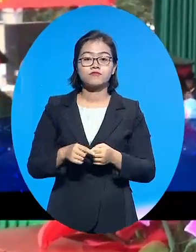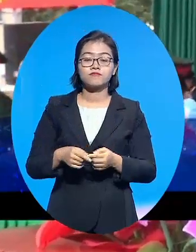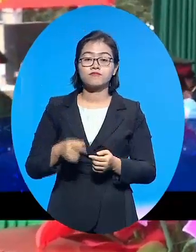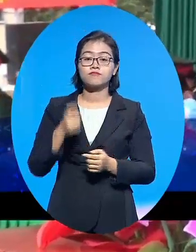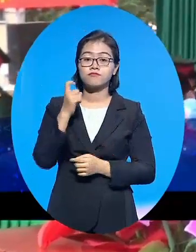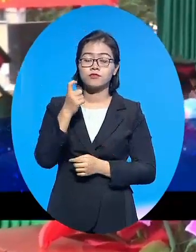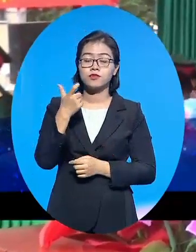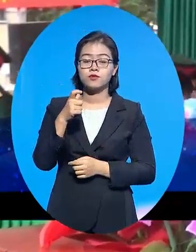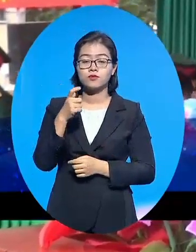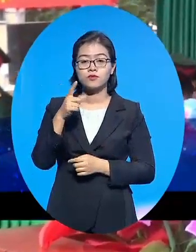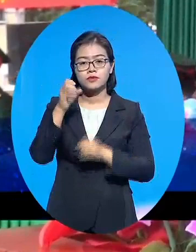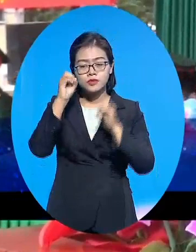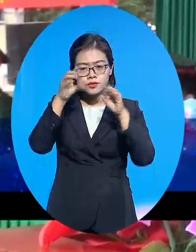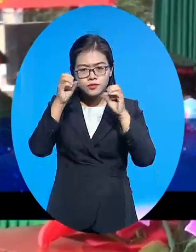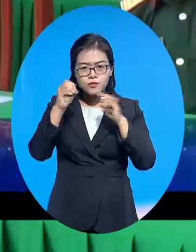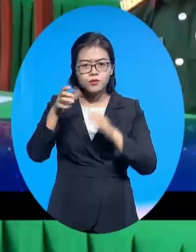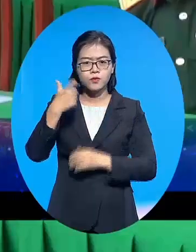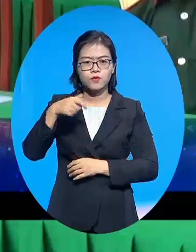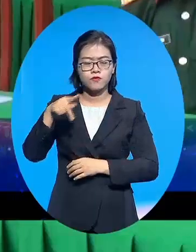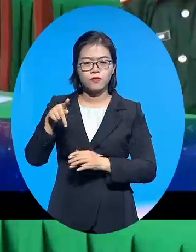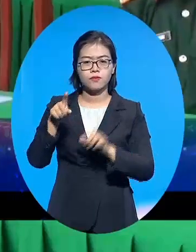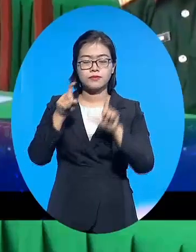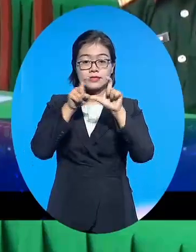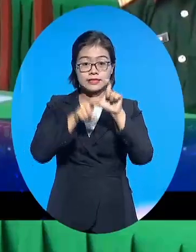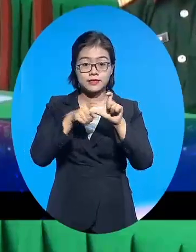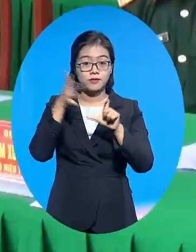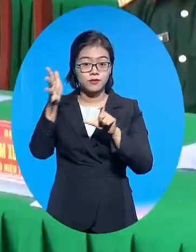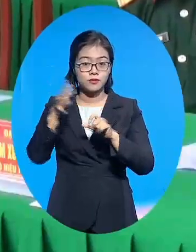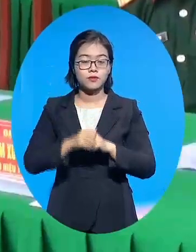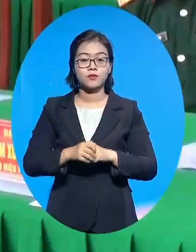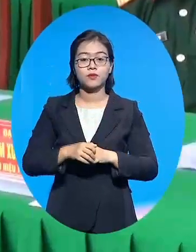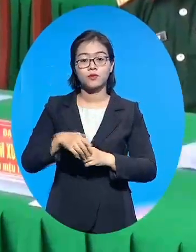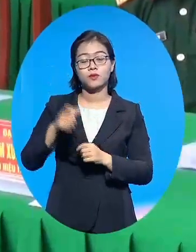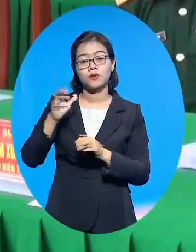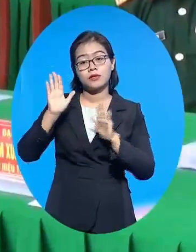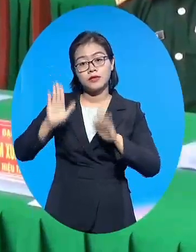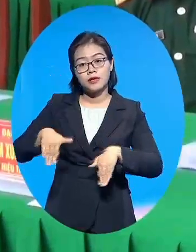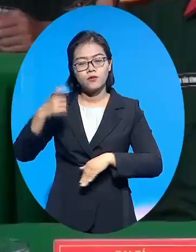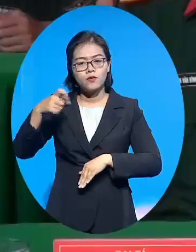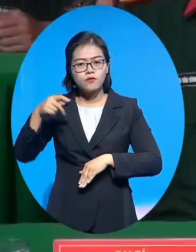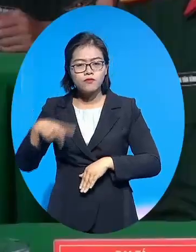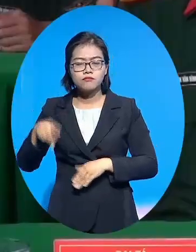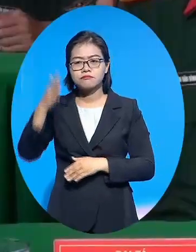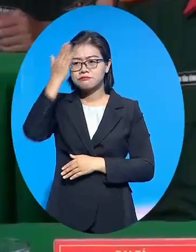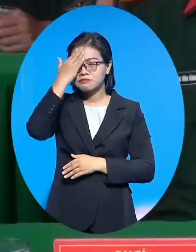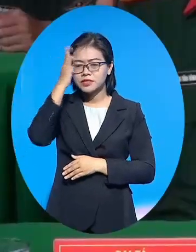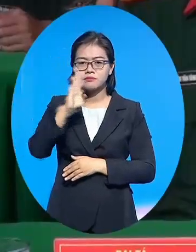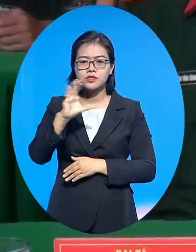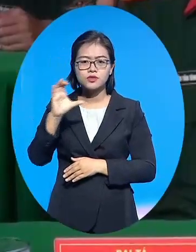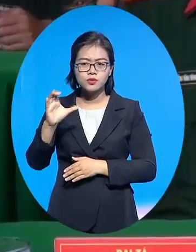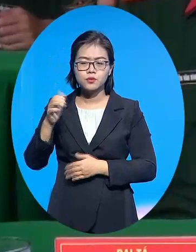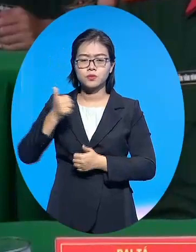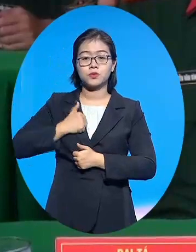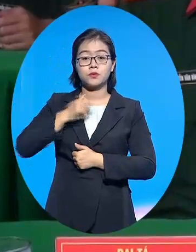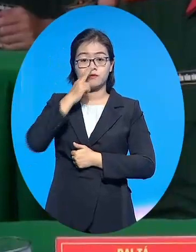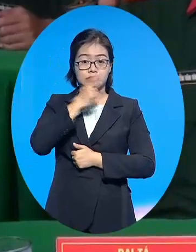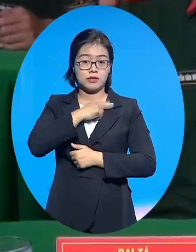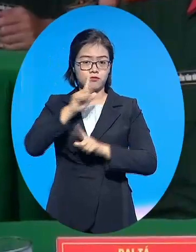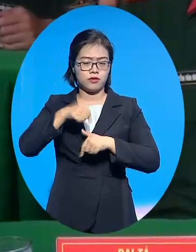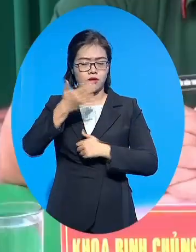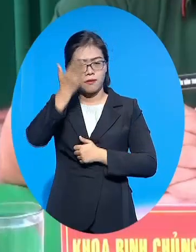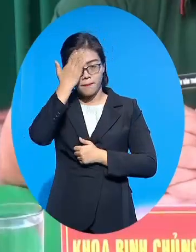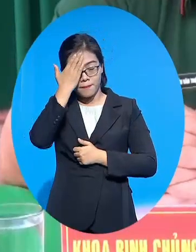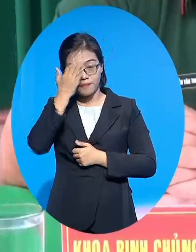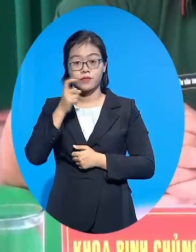giáo dục quốc phòng và an ninh của Đảng công tác quốc phòng và an ninh hiểu biết về các quân binh chủng trong quân đội nhân dân Việt Nam các nội dung